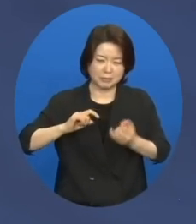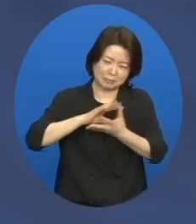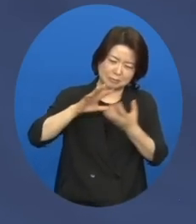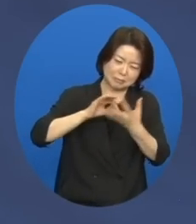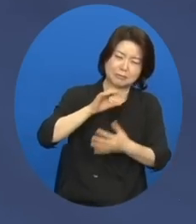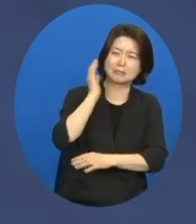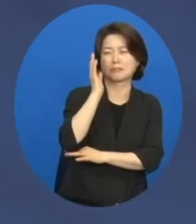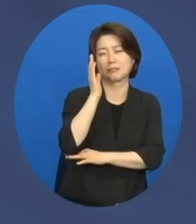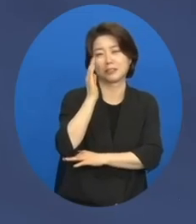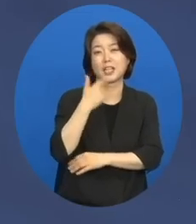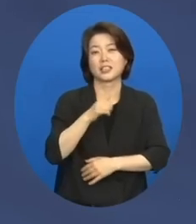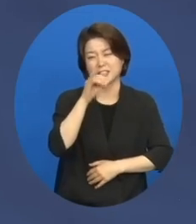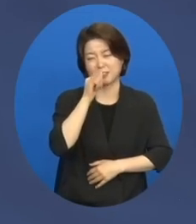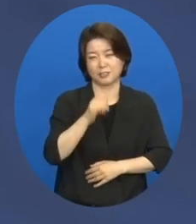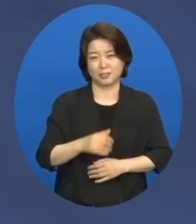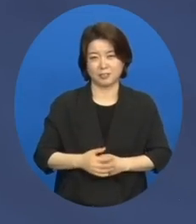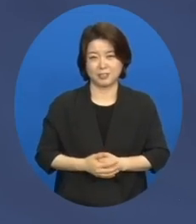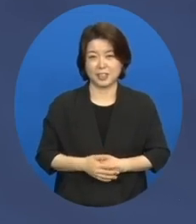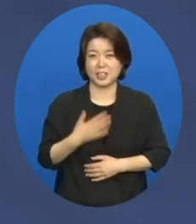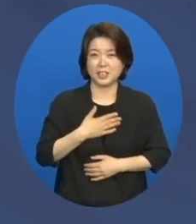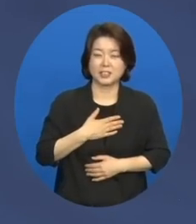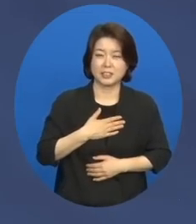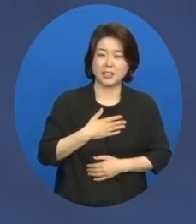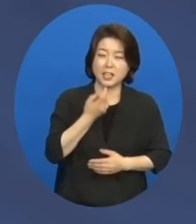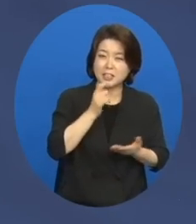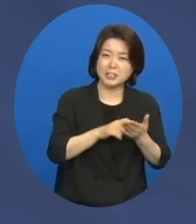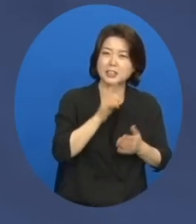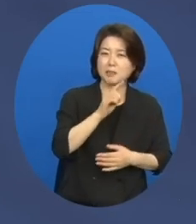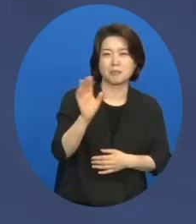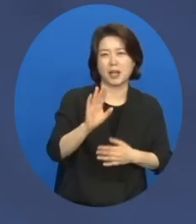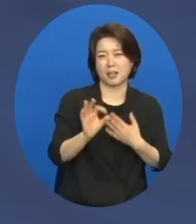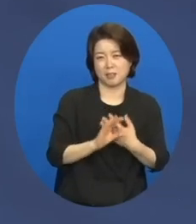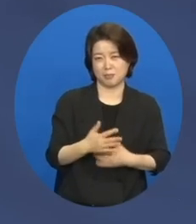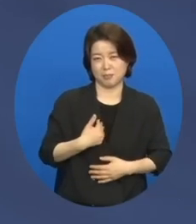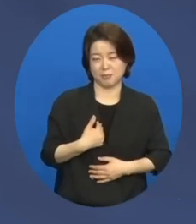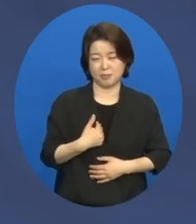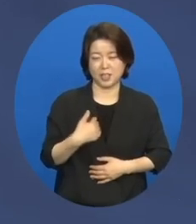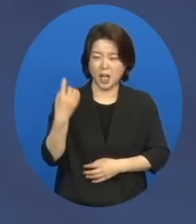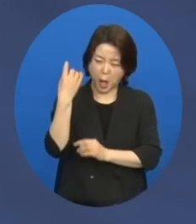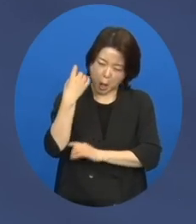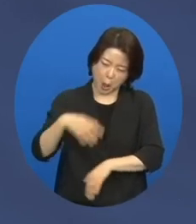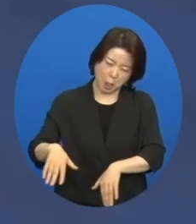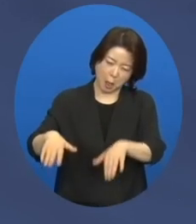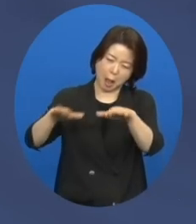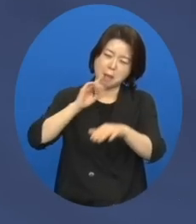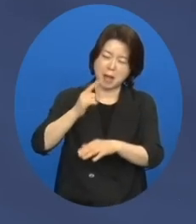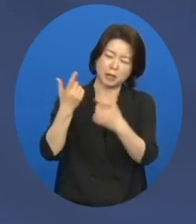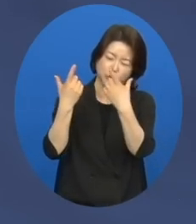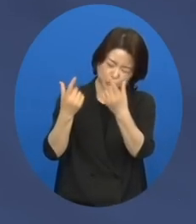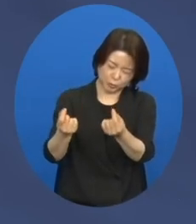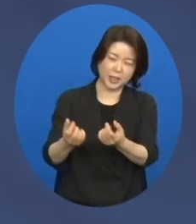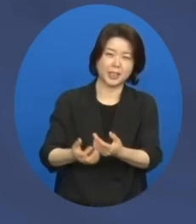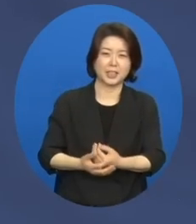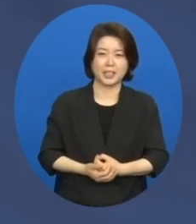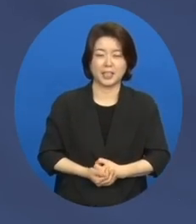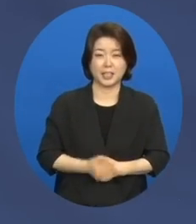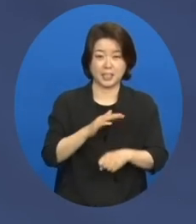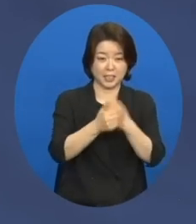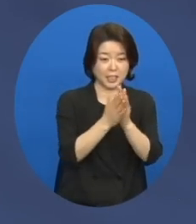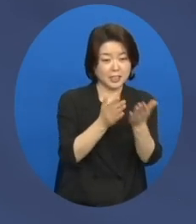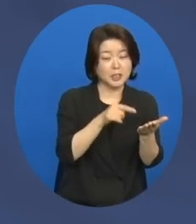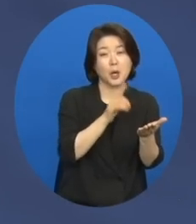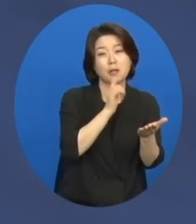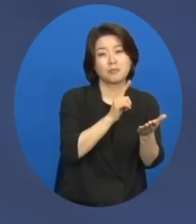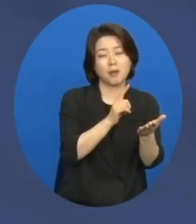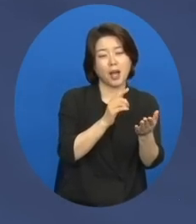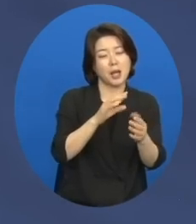이렇게 말을 배워가지고 제가 이제 쉽게 말하면 이게 제 모국어나 마찬가지예요. 그래서 성경적인 언어로 많이 바꾸려고